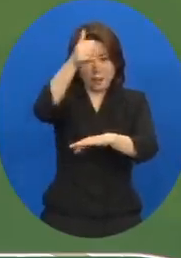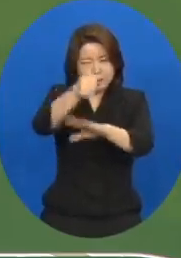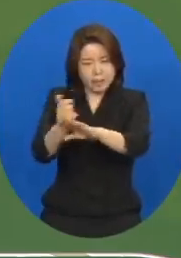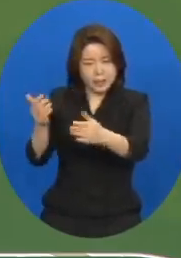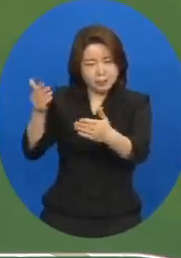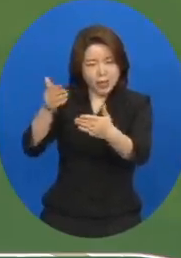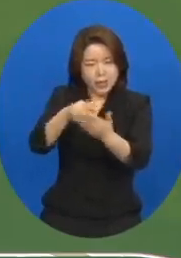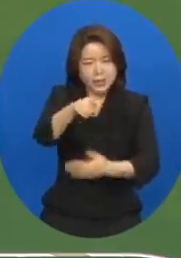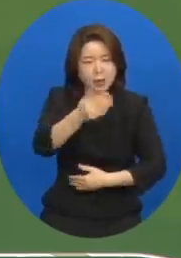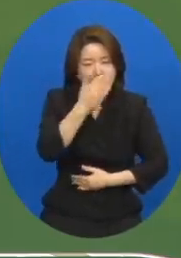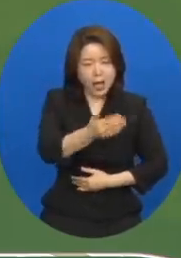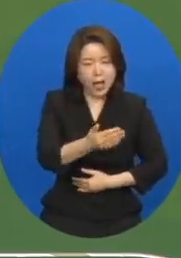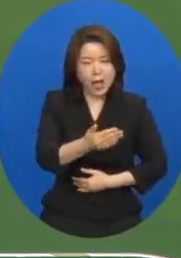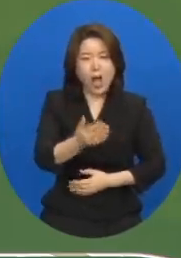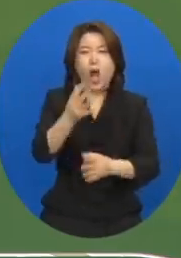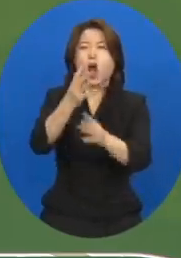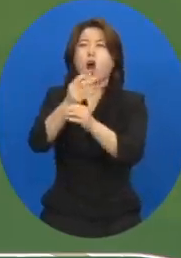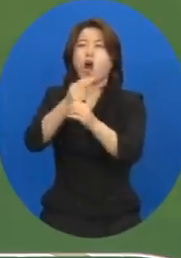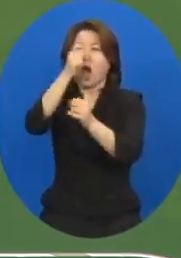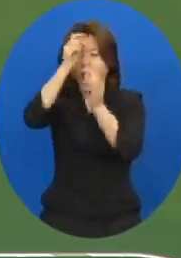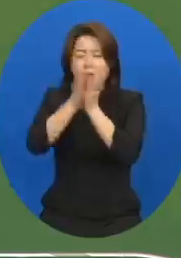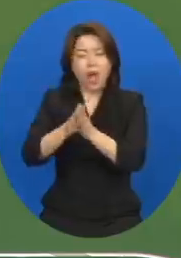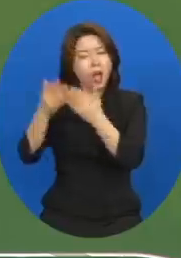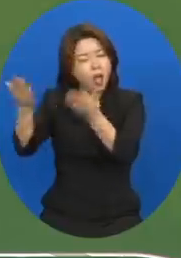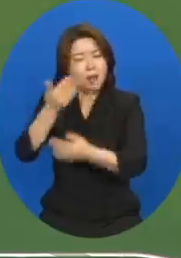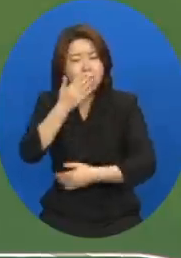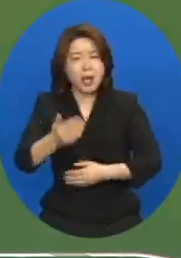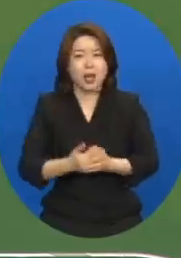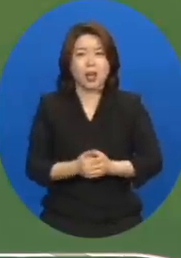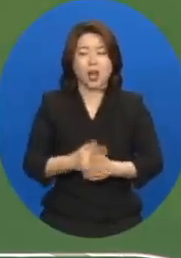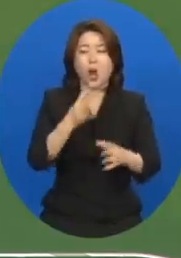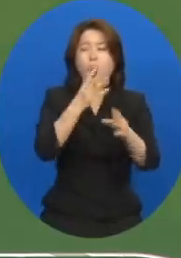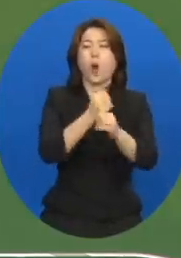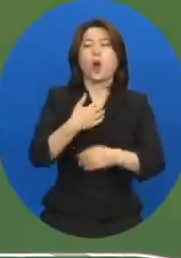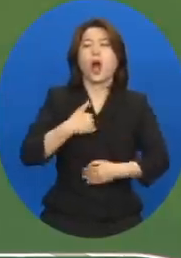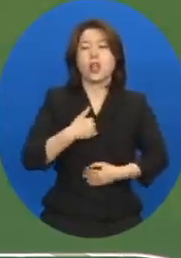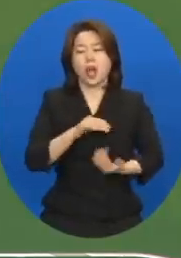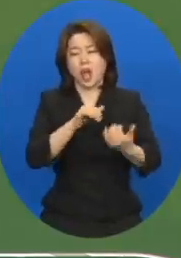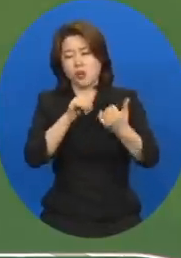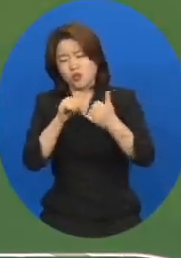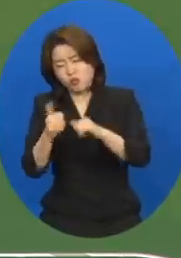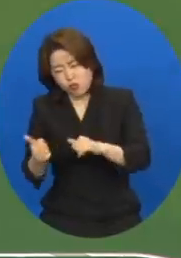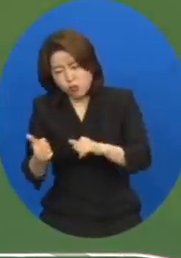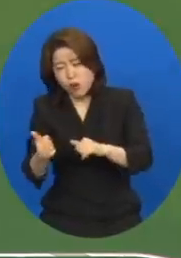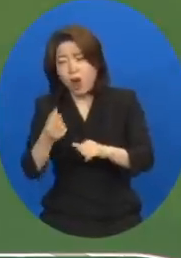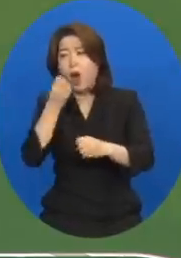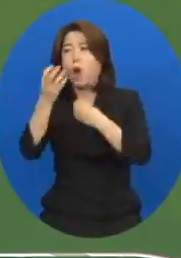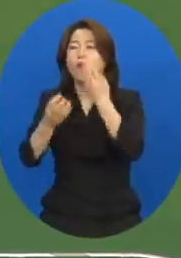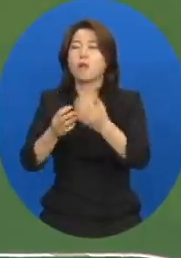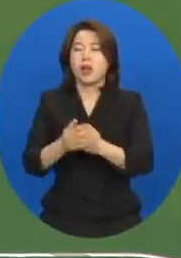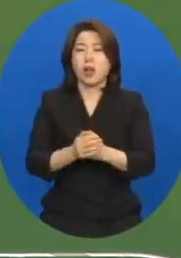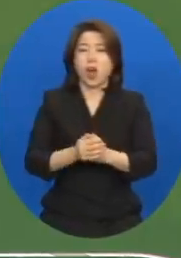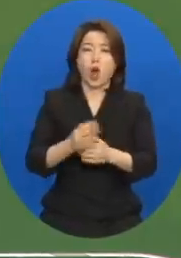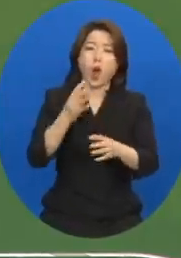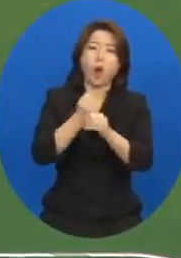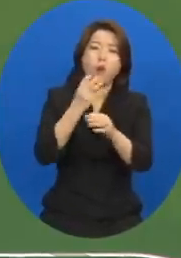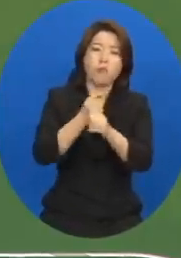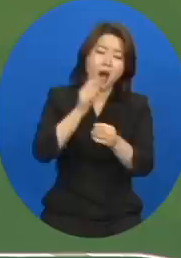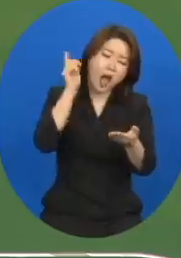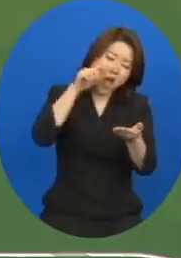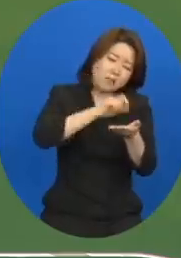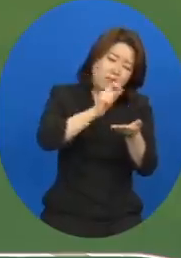합니까? 언제까지 기도해야 됩니까? 언제까지 나는 죽었습니다 해야 됩니까? 언제까지 일기만 써야